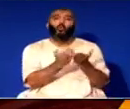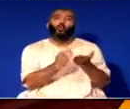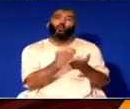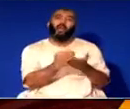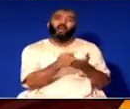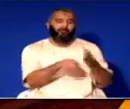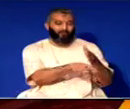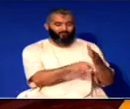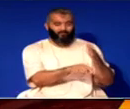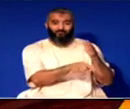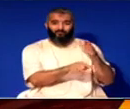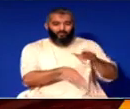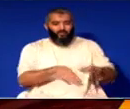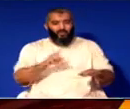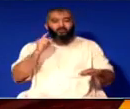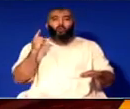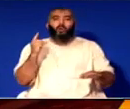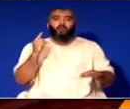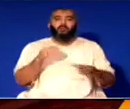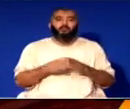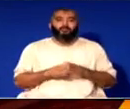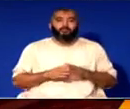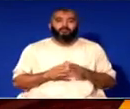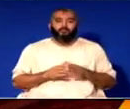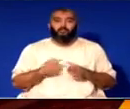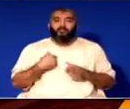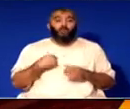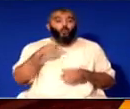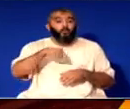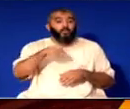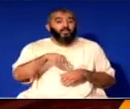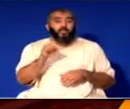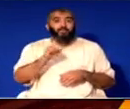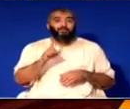بدوني وأنا قلت ذلك الشيء يعني رغم عني؟